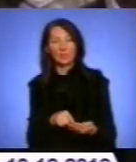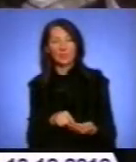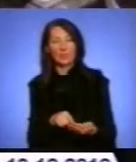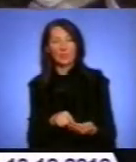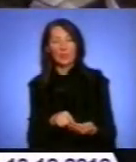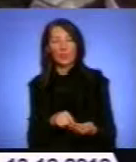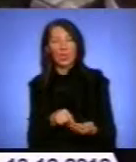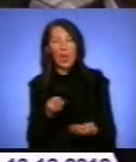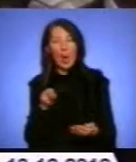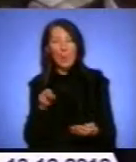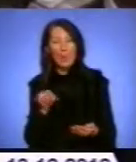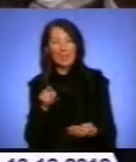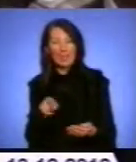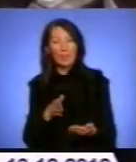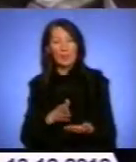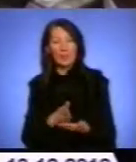по тим напрямкам,